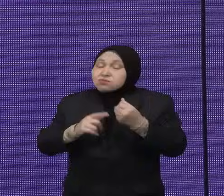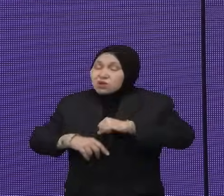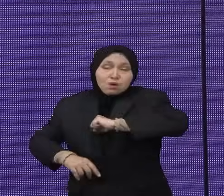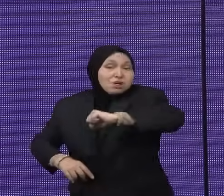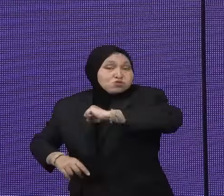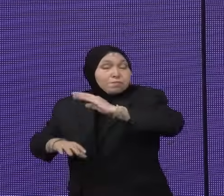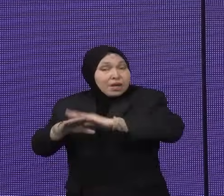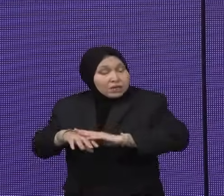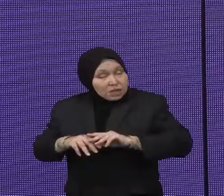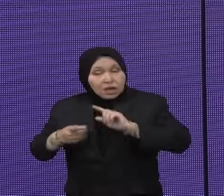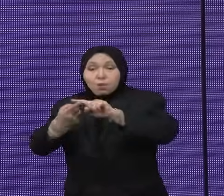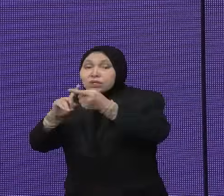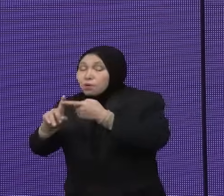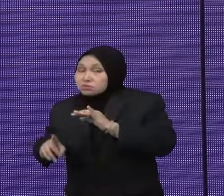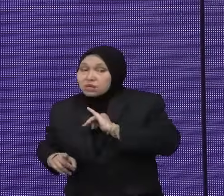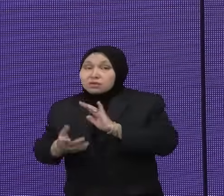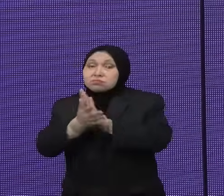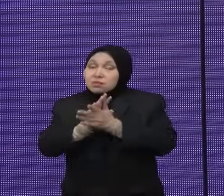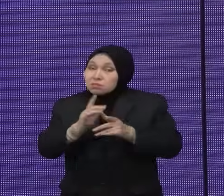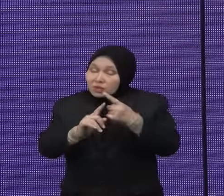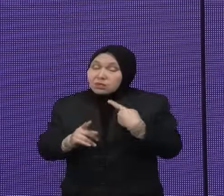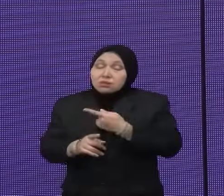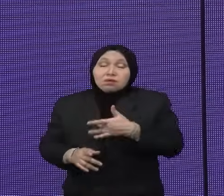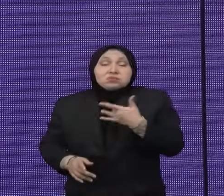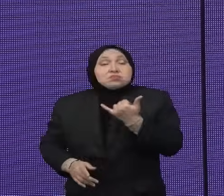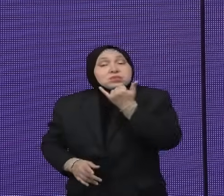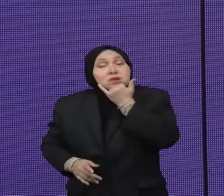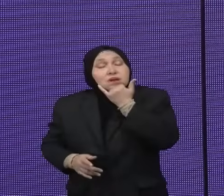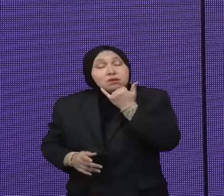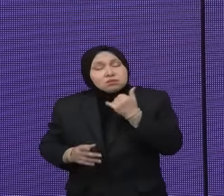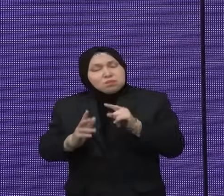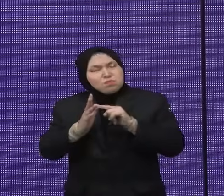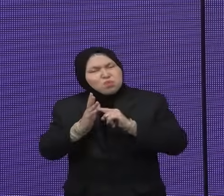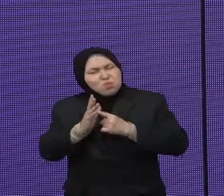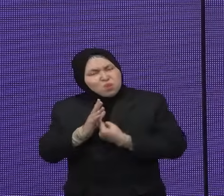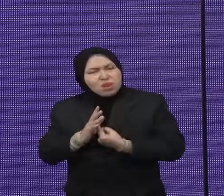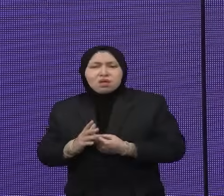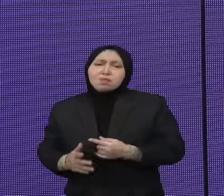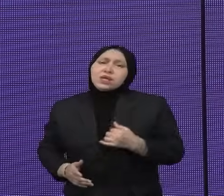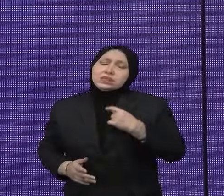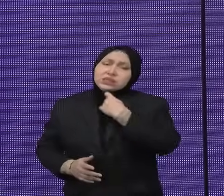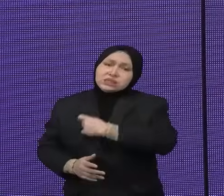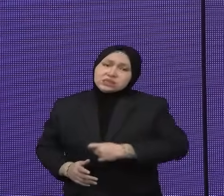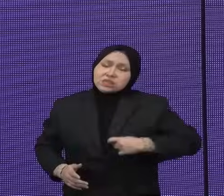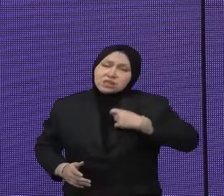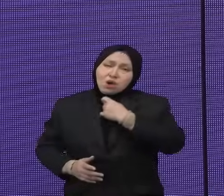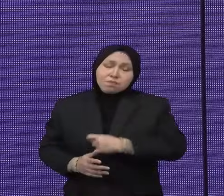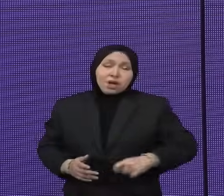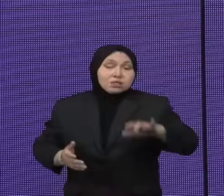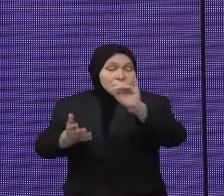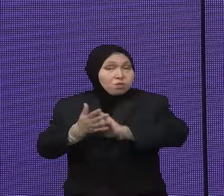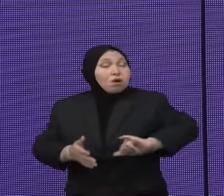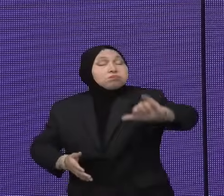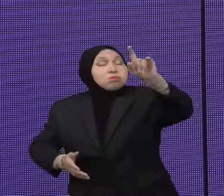perjuangkan kepada kawan-kawan saya. Maka bila kita rasa bersalah tersebut, kita mula bertaubat. Wa yatuba alaikum, iaitu